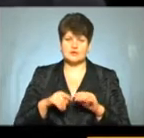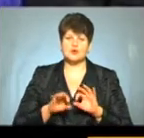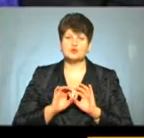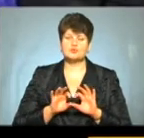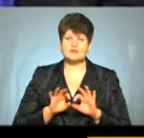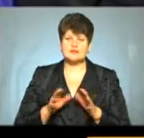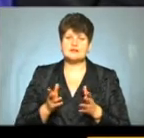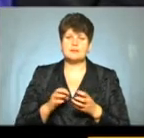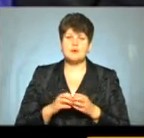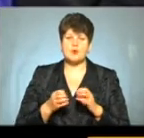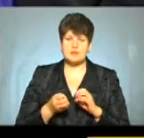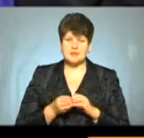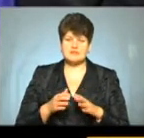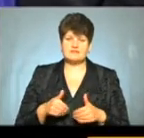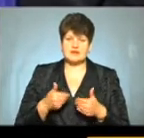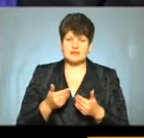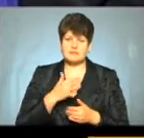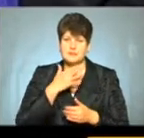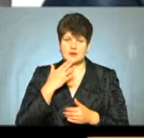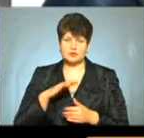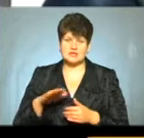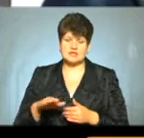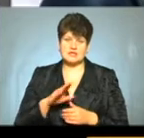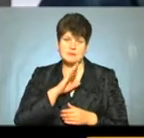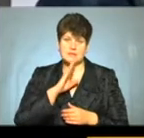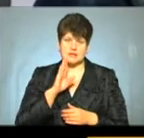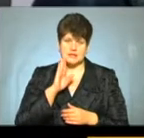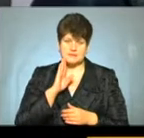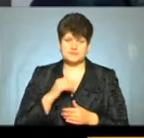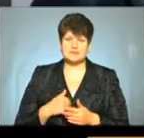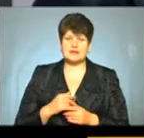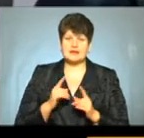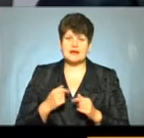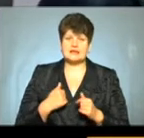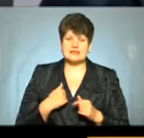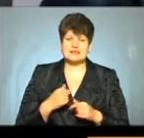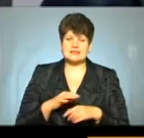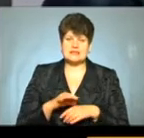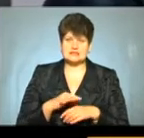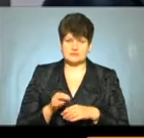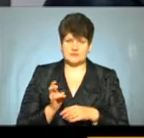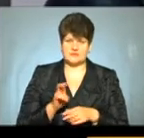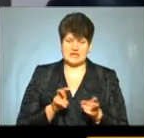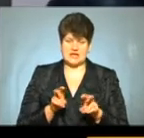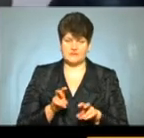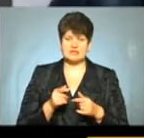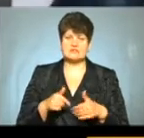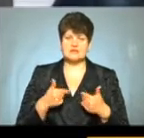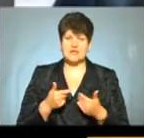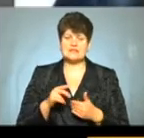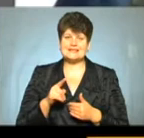з якими проблемами звертаються багатодітні матері. Не тільки за насильство вони звертаються по